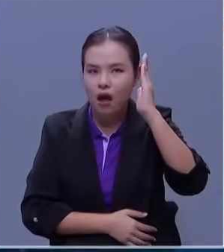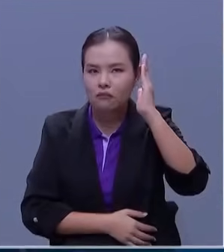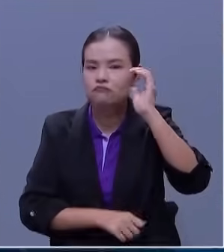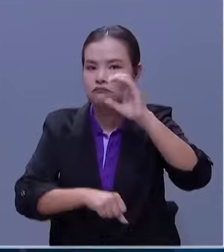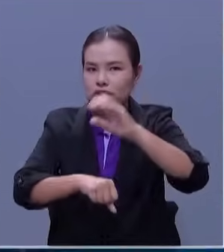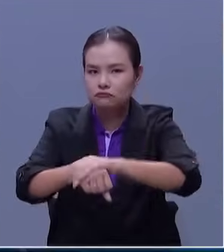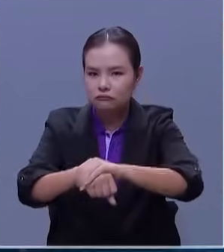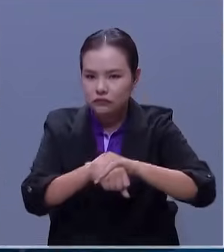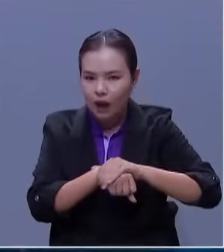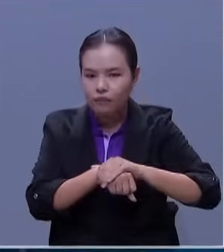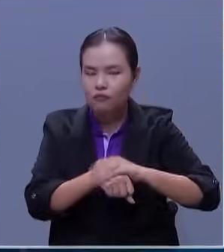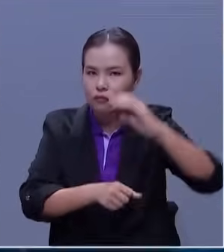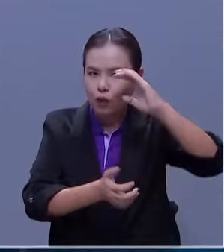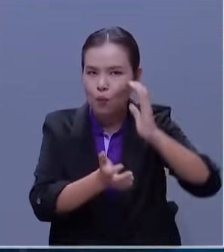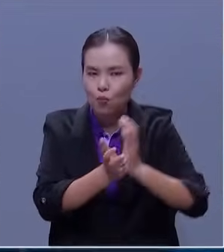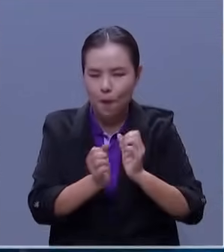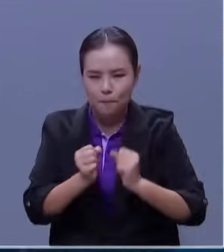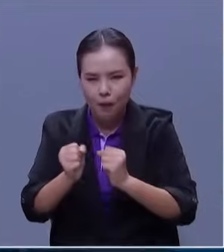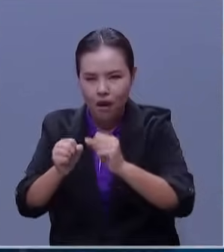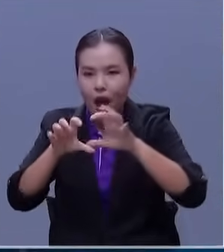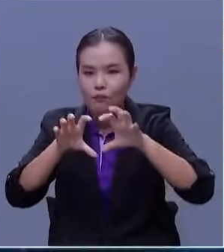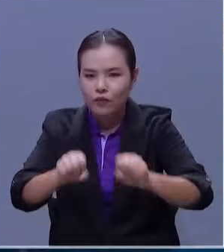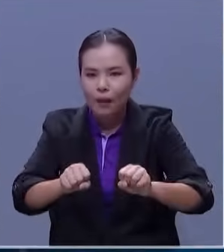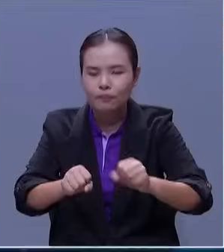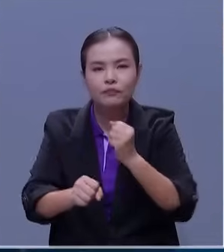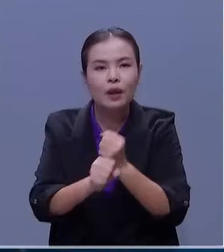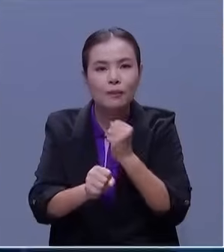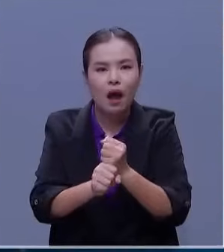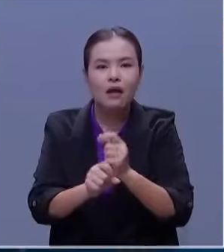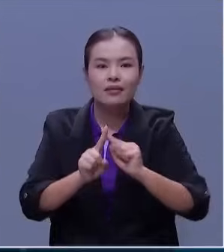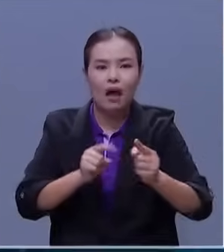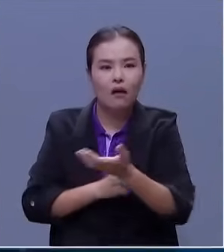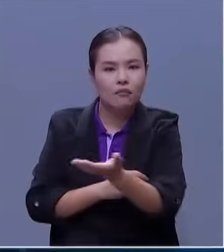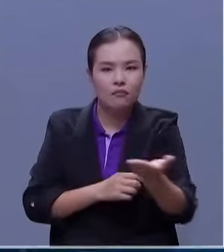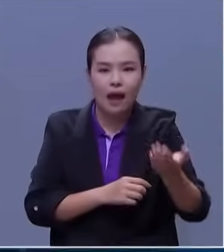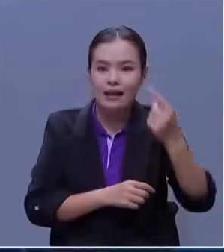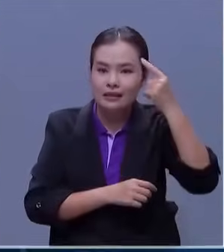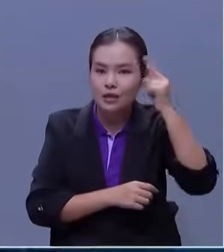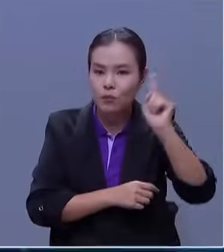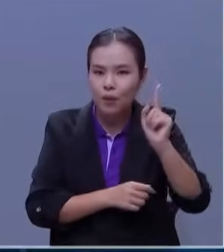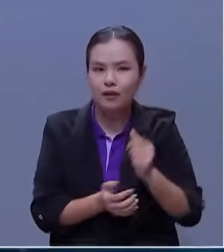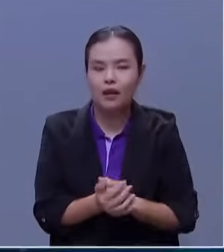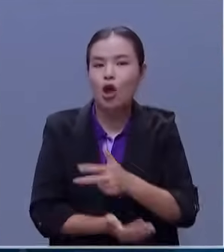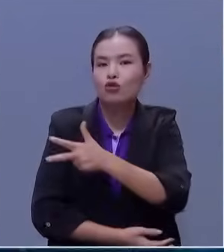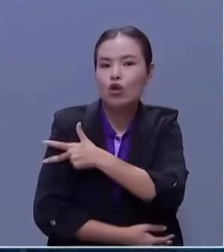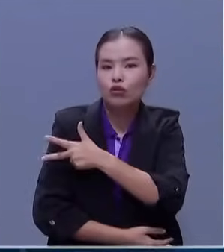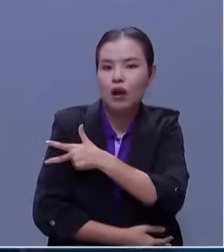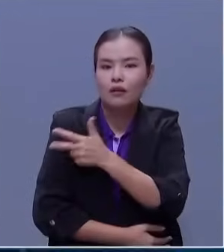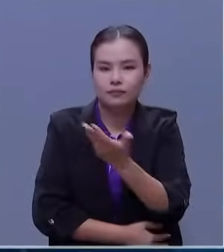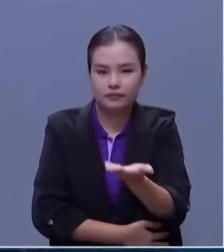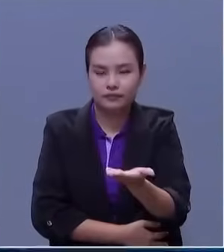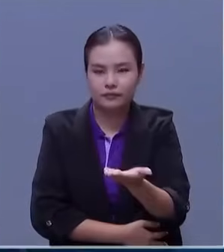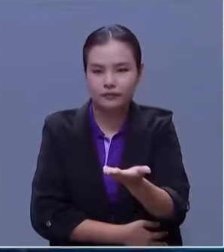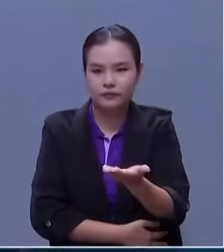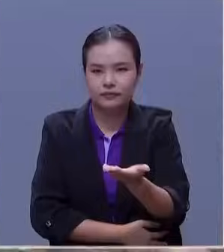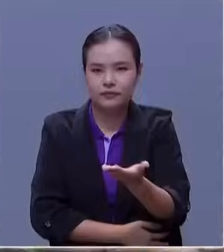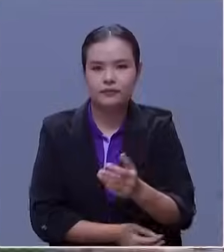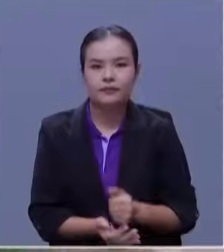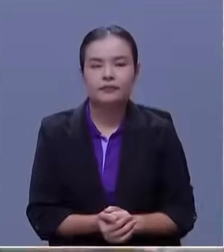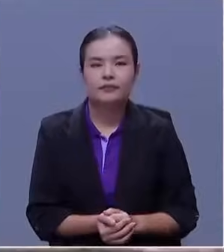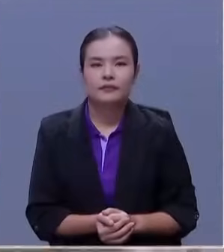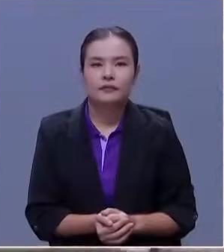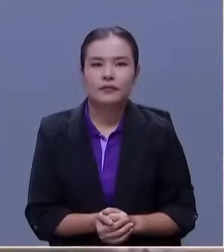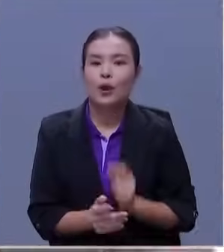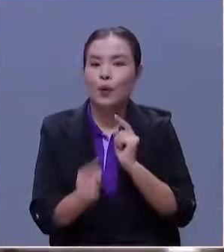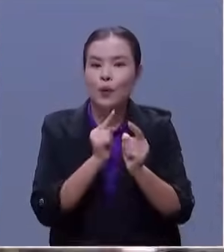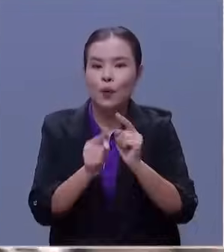านต่อเนื่องนะจนกว่าจะได้ตัวแต่ว่าก็มีมุมมองจากหลายๆท่านนะคะอย่างดร.น้ำแท้มีบุญสล่างค่ะก็คุยกับเ